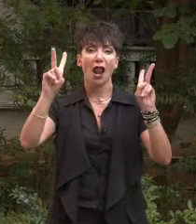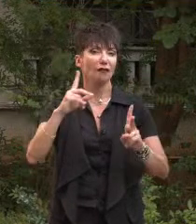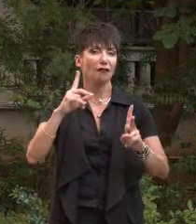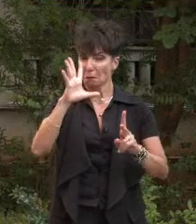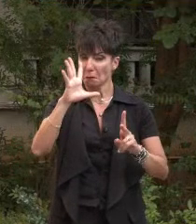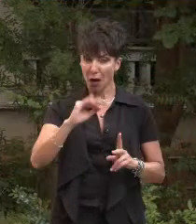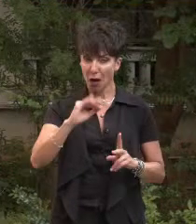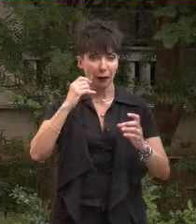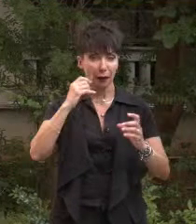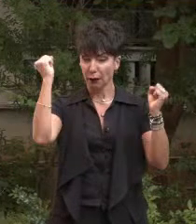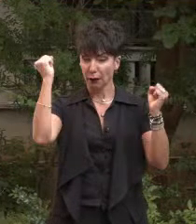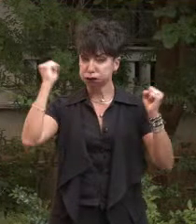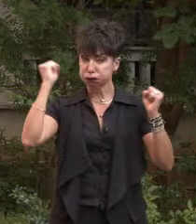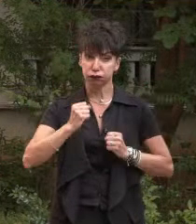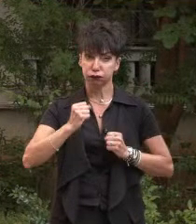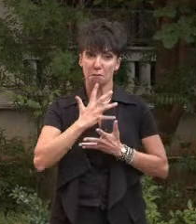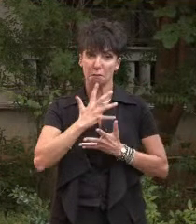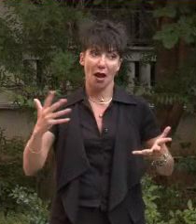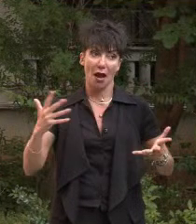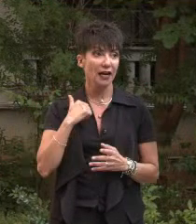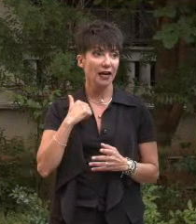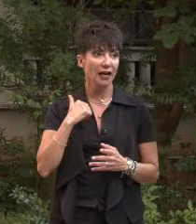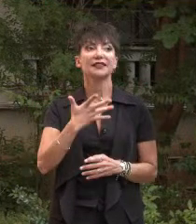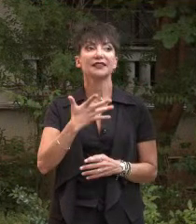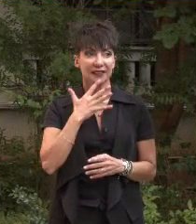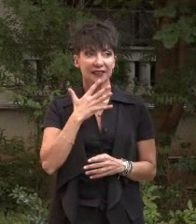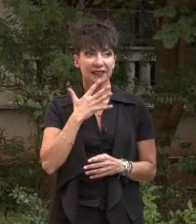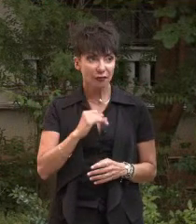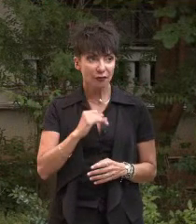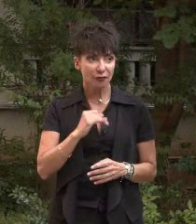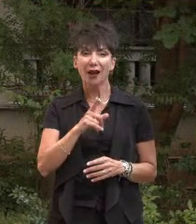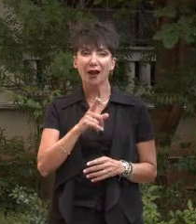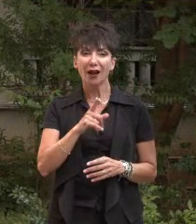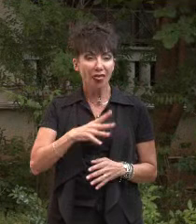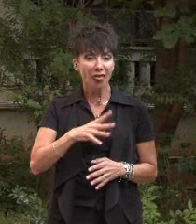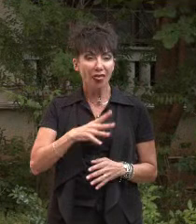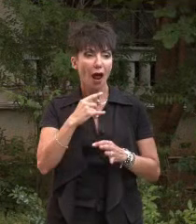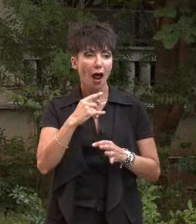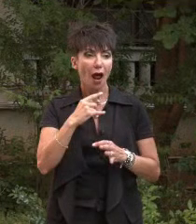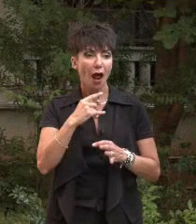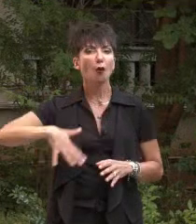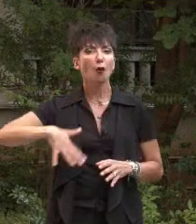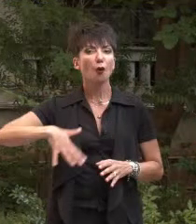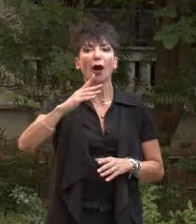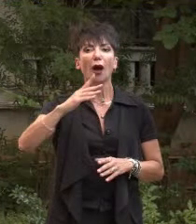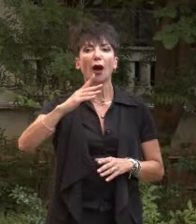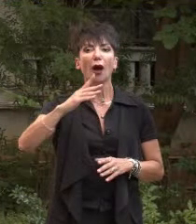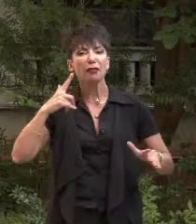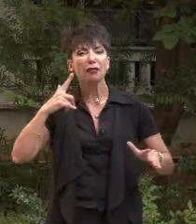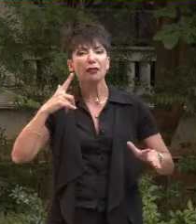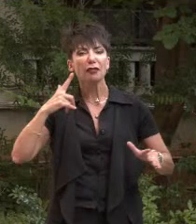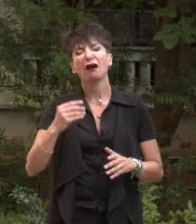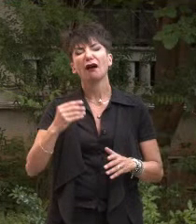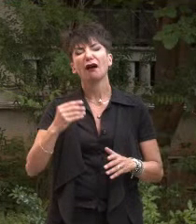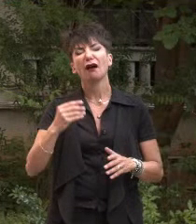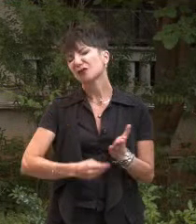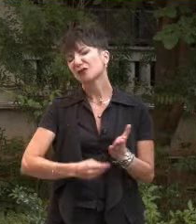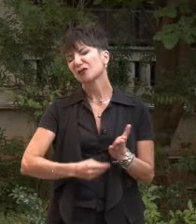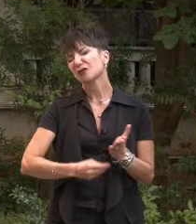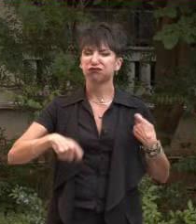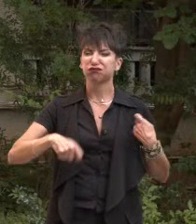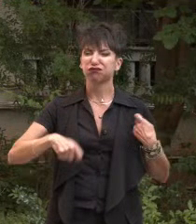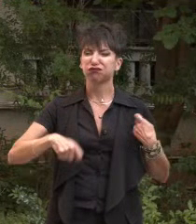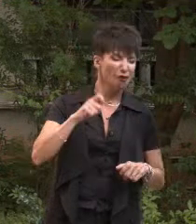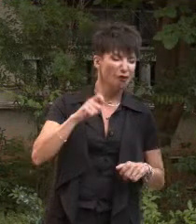πολύ μεγάλο. Και αυτό έδειξε ότι τίποτε δεν είναι δεδομένο. Όλα τα παιδιά μπορεί το πρωί πολλές φορές να γκρινιάζουν